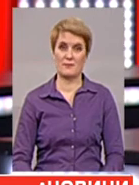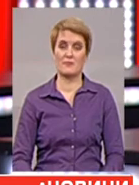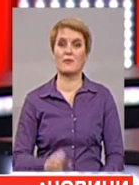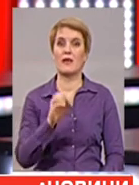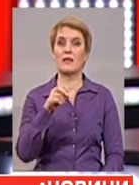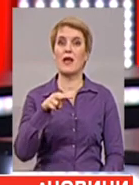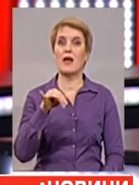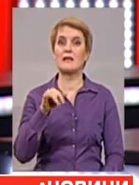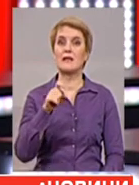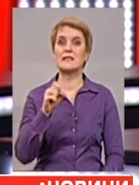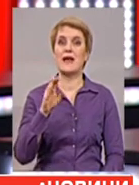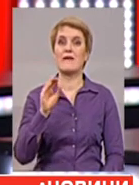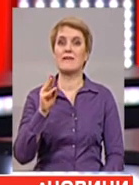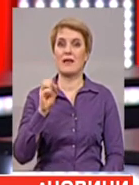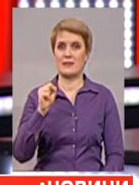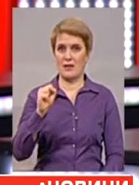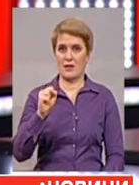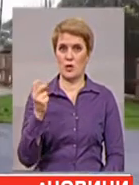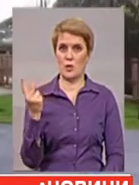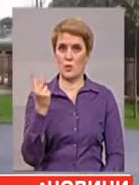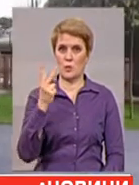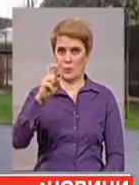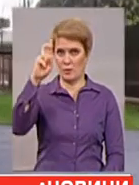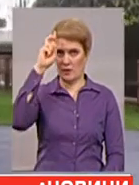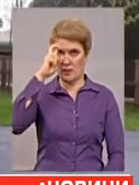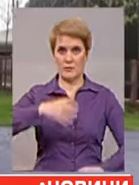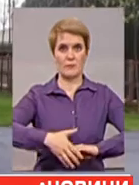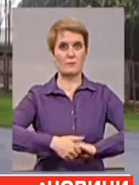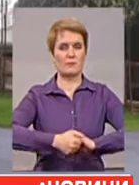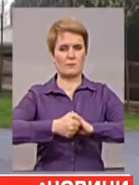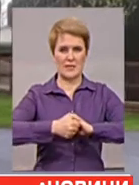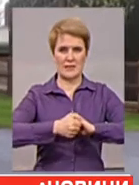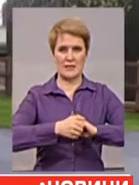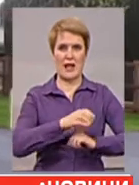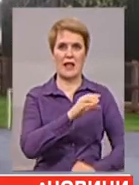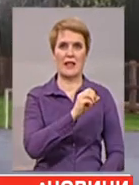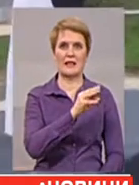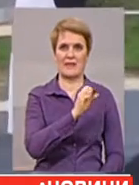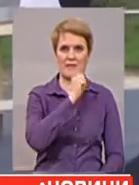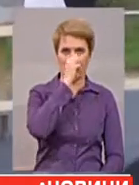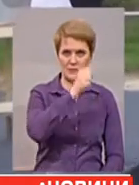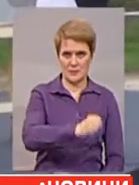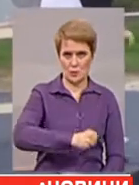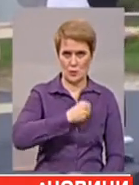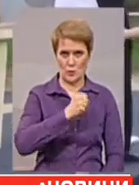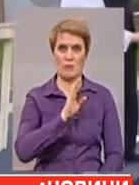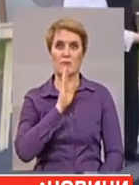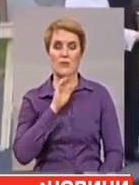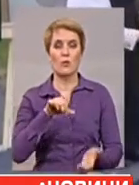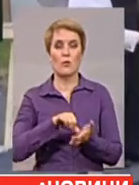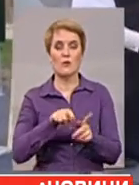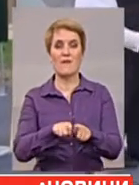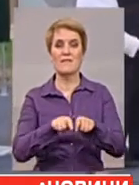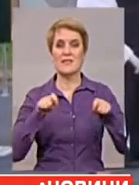Єлизавета II потисла хобот Тесті. Королева Великої Британії разом із чоловіком принцем Філіпом взяла участь у